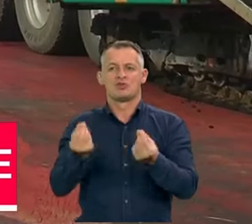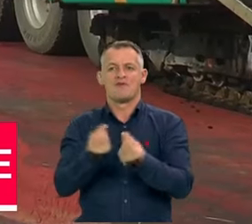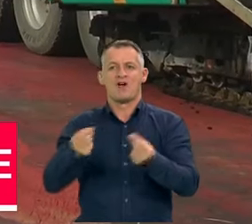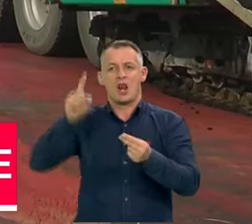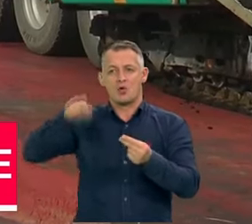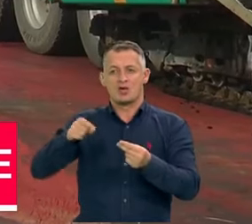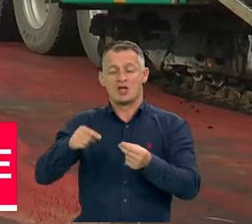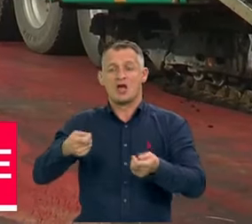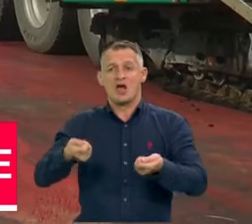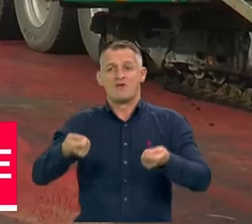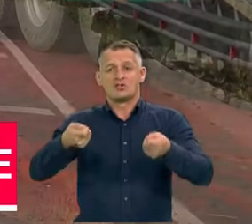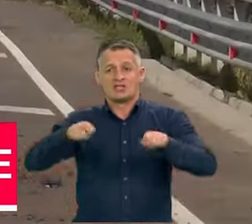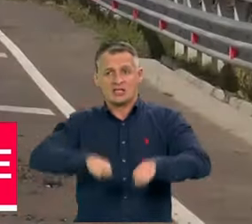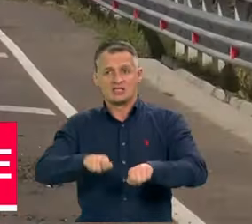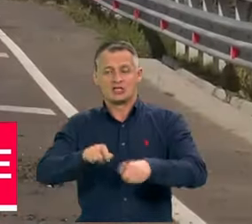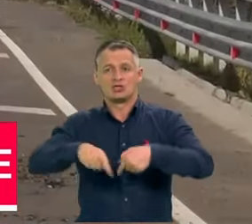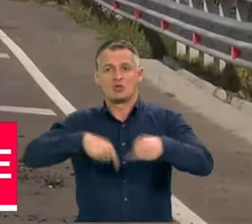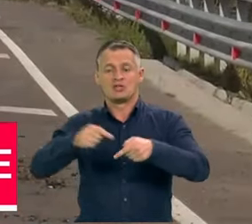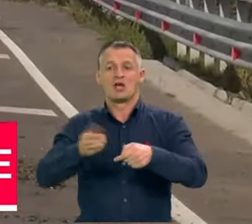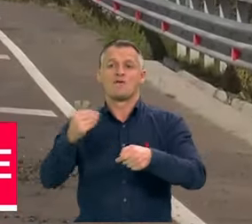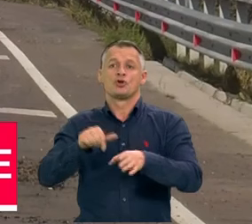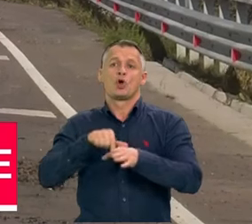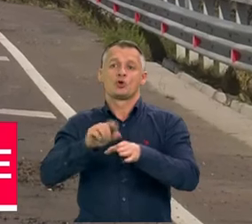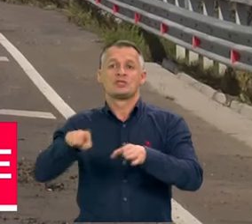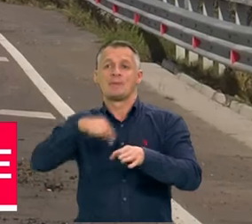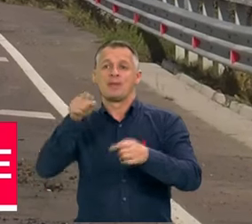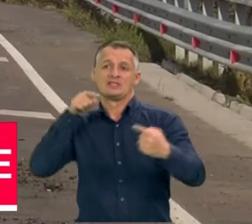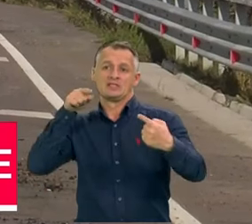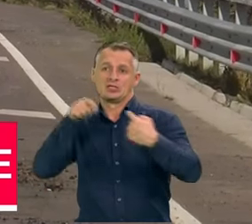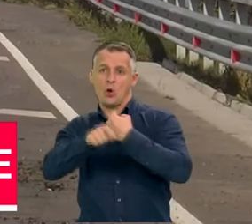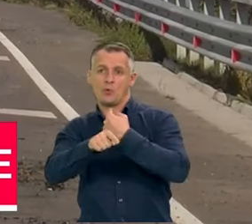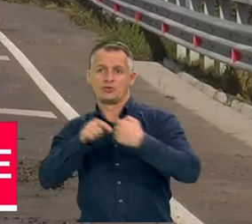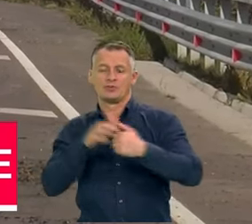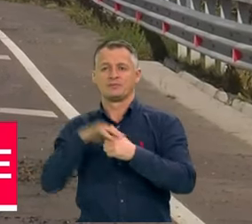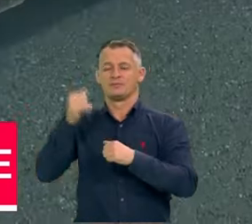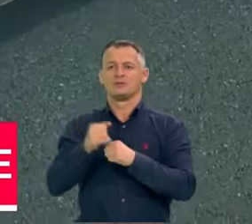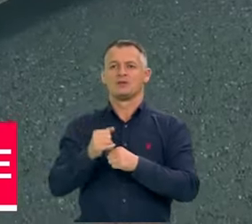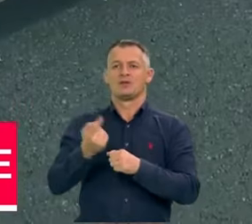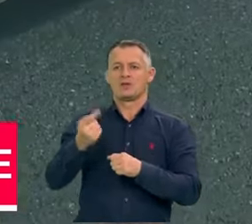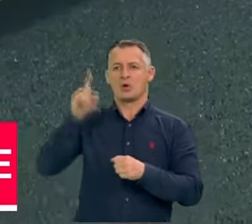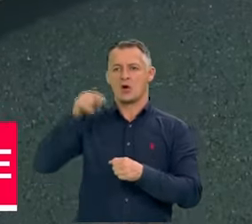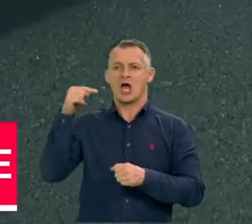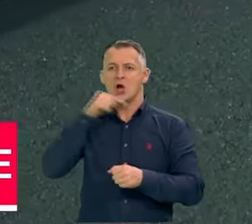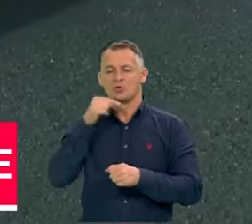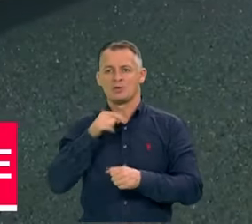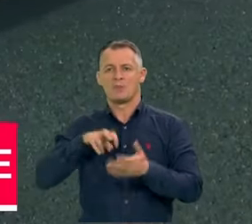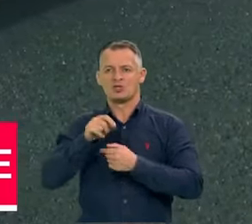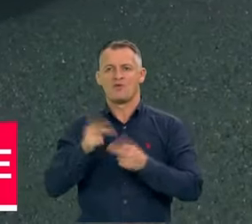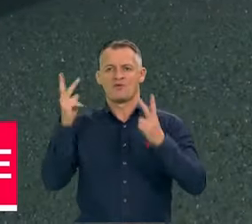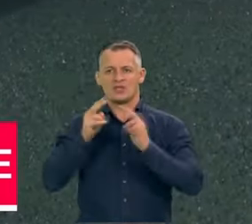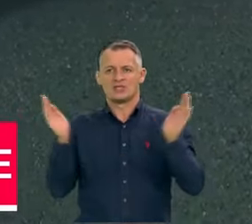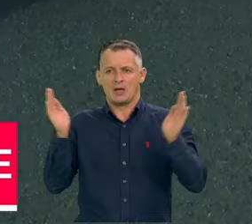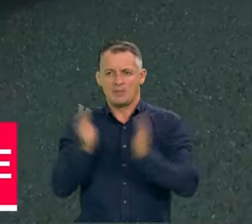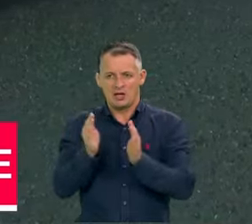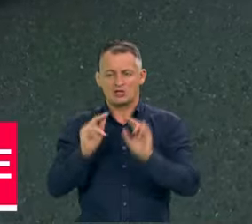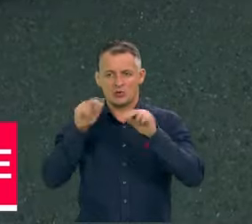închis iar circulația a fost deviată pe sensul opus din august se circulă cu restricții de viteză iar ceea ce trebuia să fie un proiect măreț a devenit